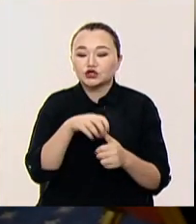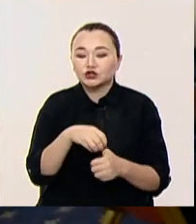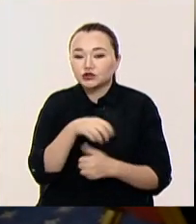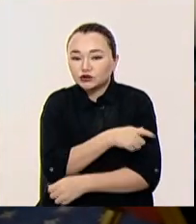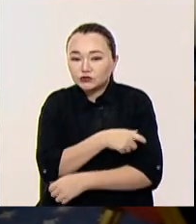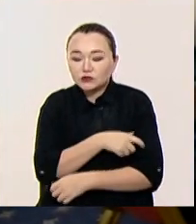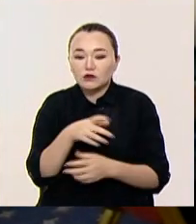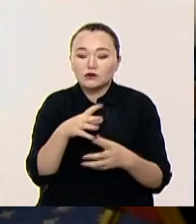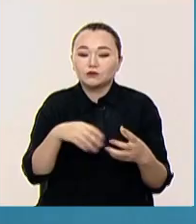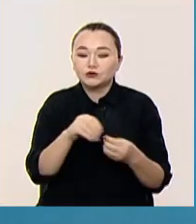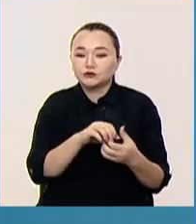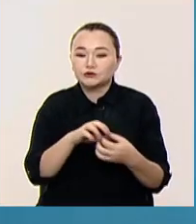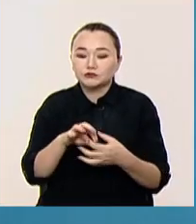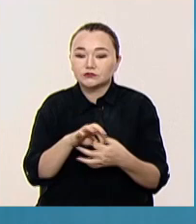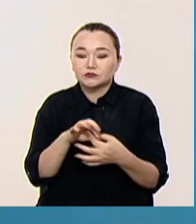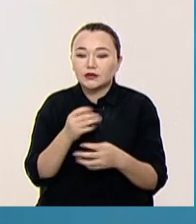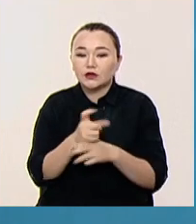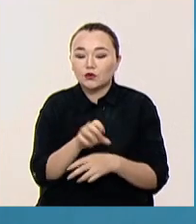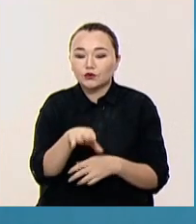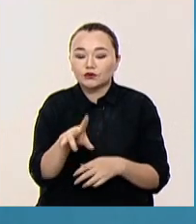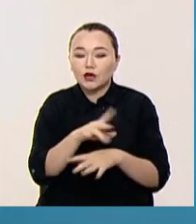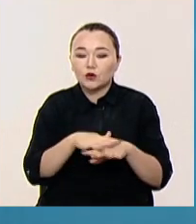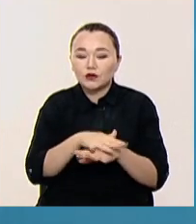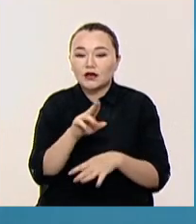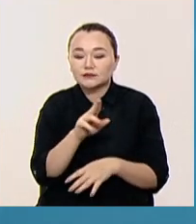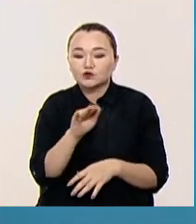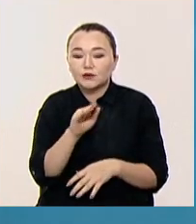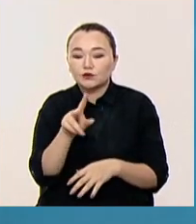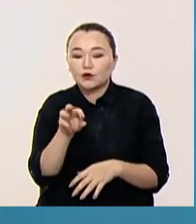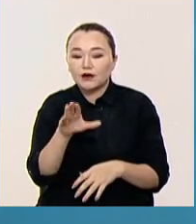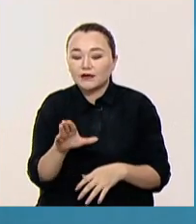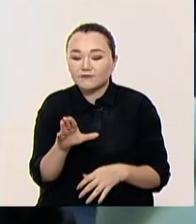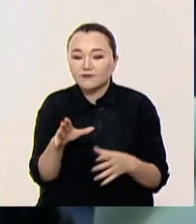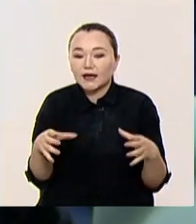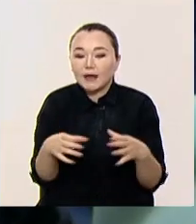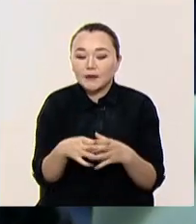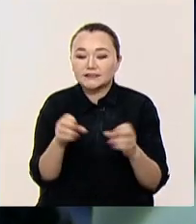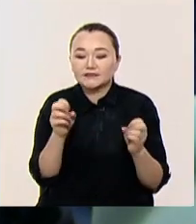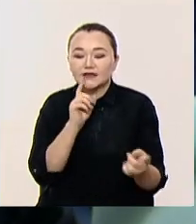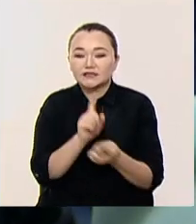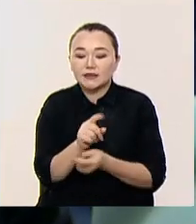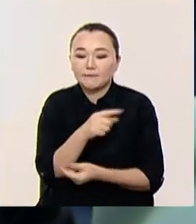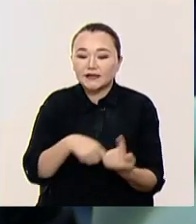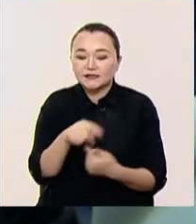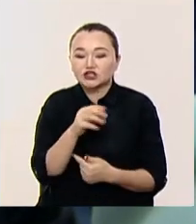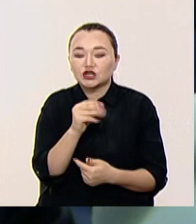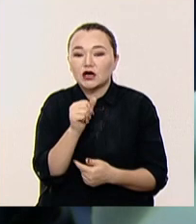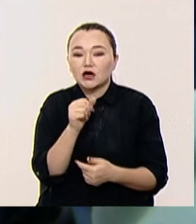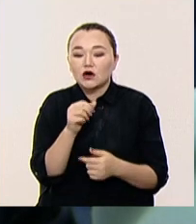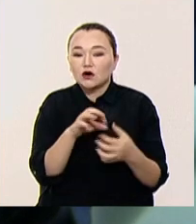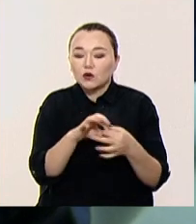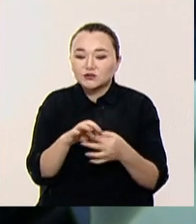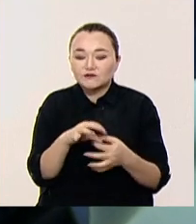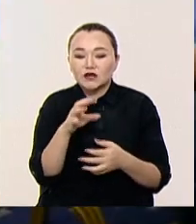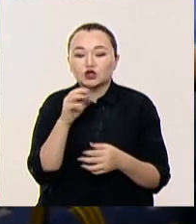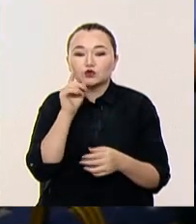общественного штаба в поддержку кандидата от народной коалиции Касым Джо марта токаева встретились с бизнес-сообществом шахтерами и